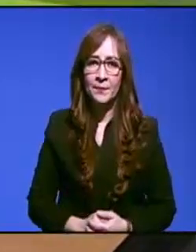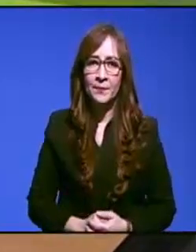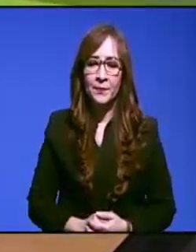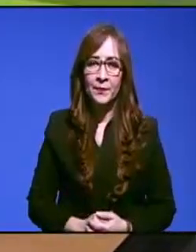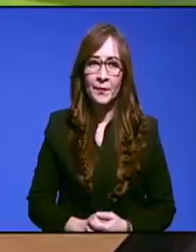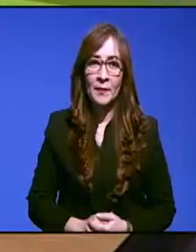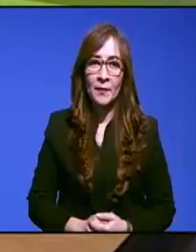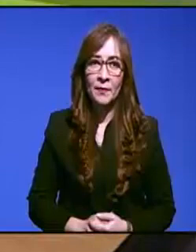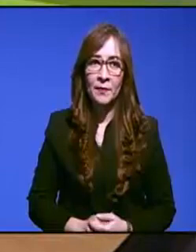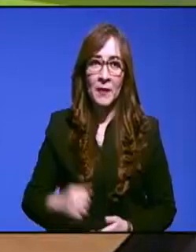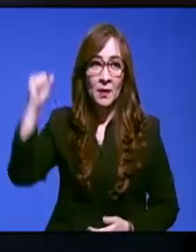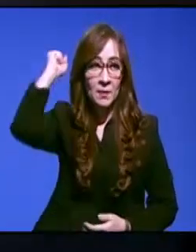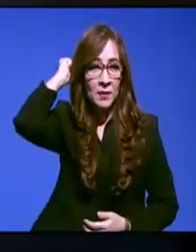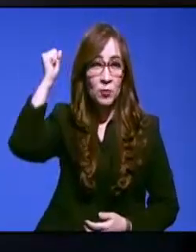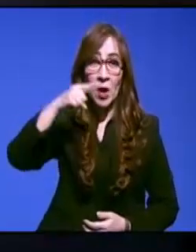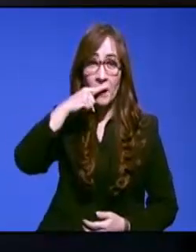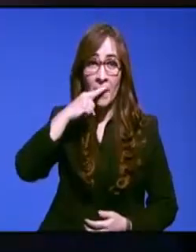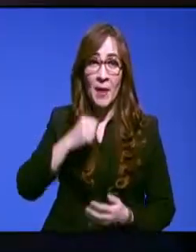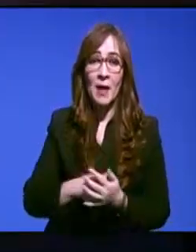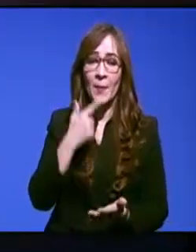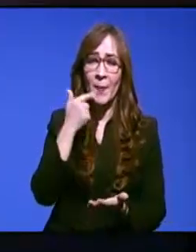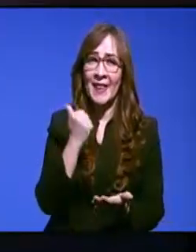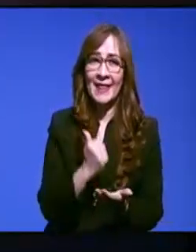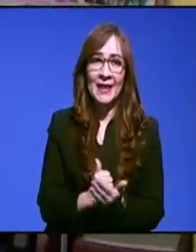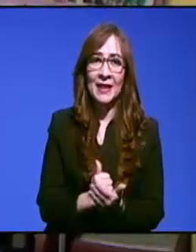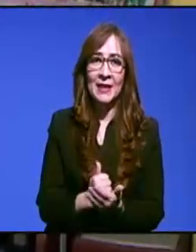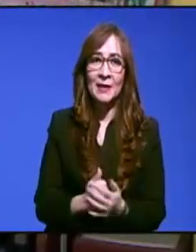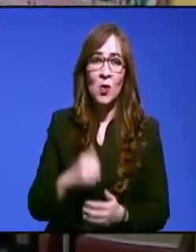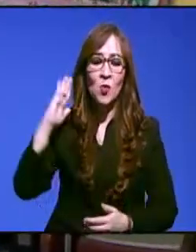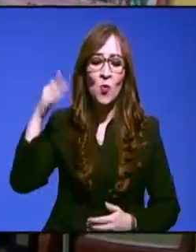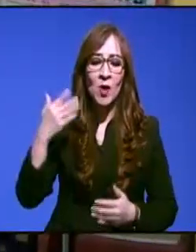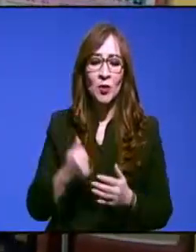Peran orang tua pun tidak kalah penting selama masa pembelajaran secara daring,